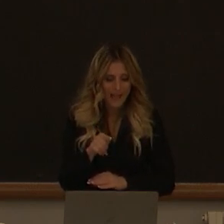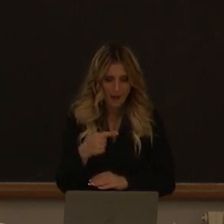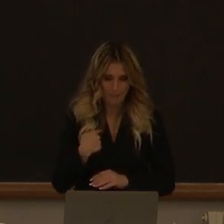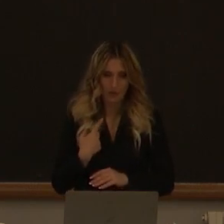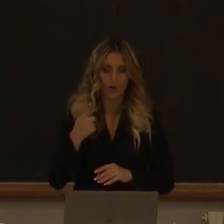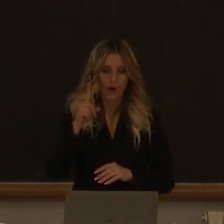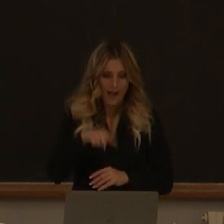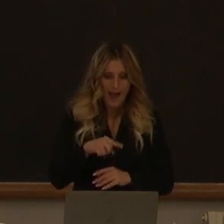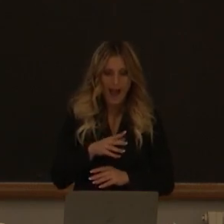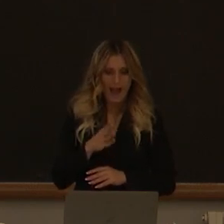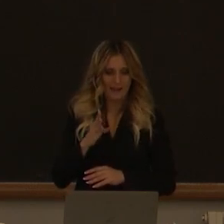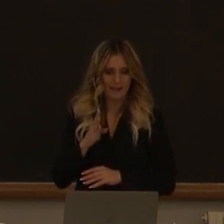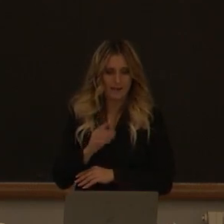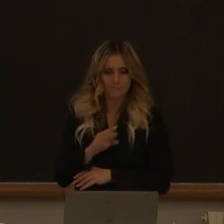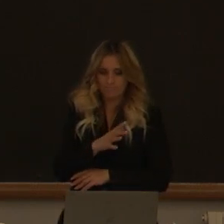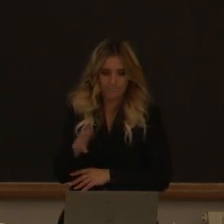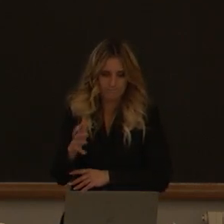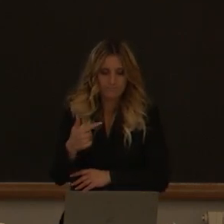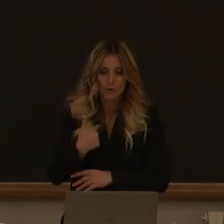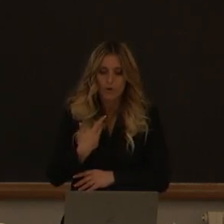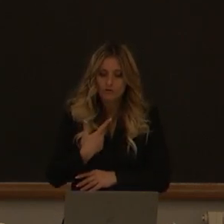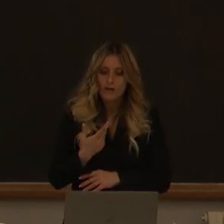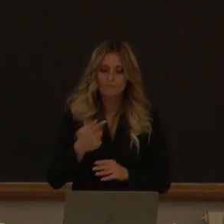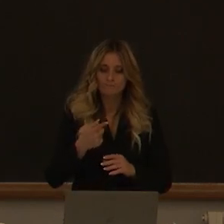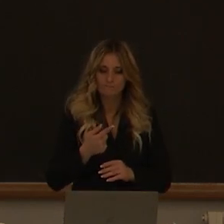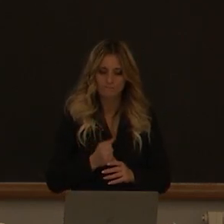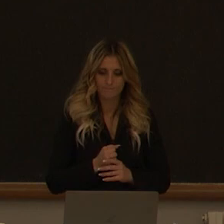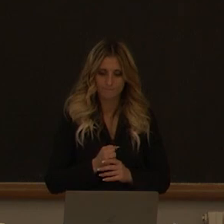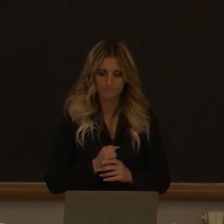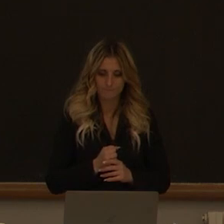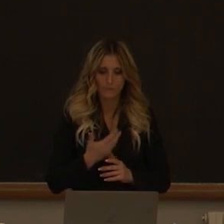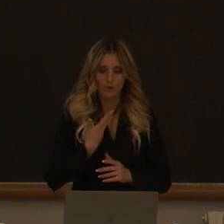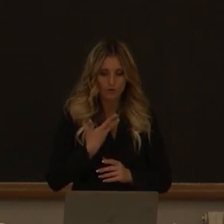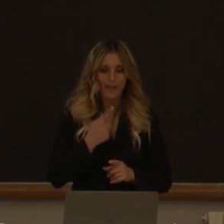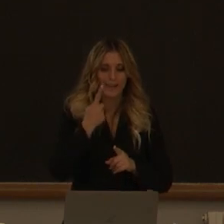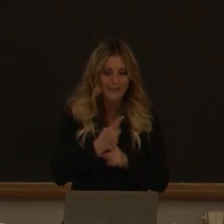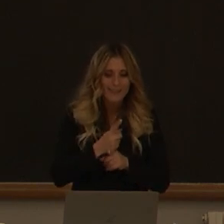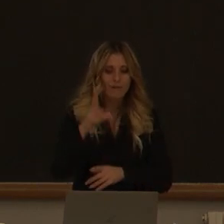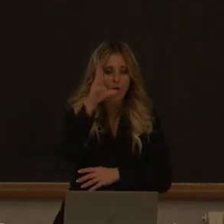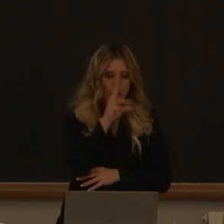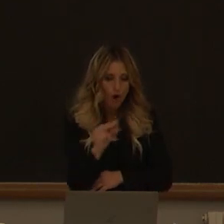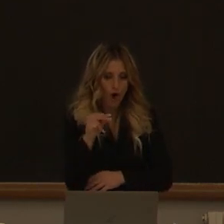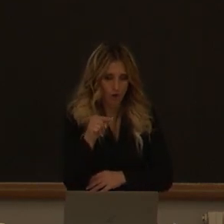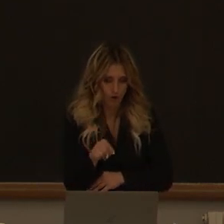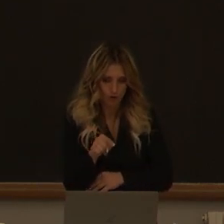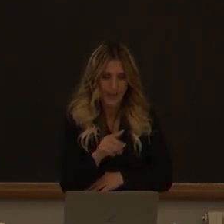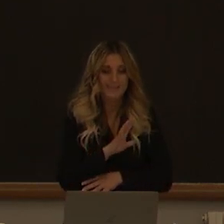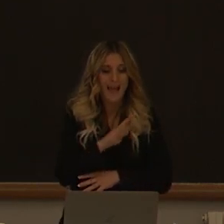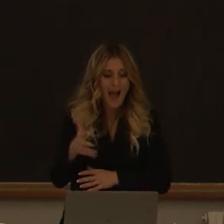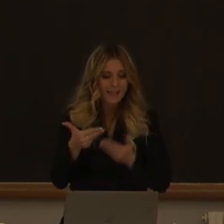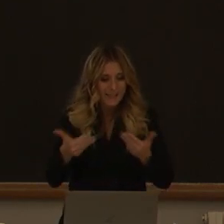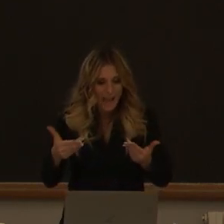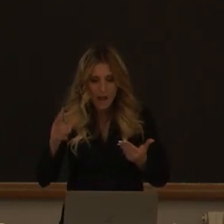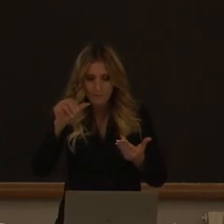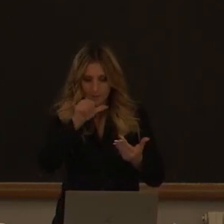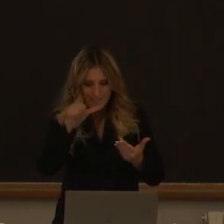anche per lo zoologo, il microbiologo, sono anche gli aspetti applicativi, ovvero quello di applicare le proprie conoscenze anche in altri campi, come